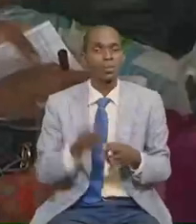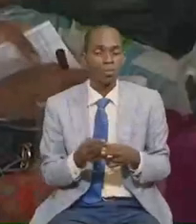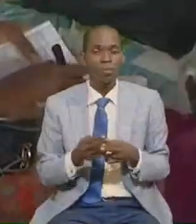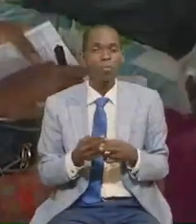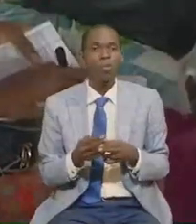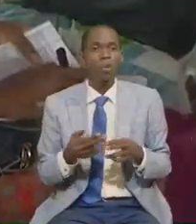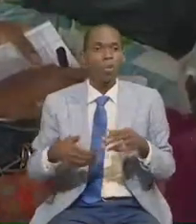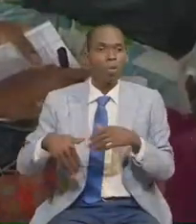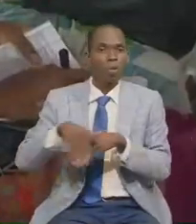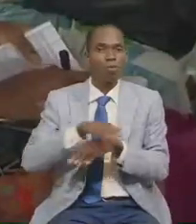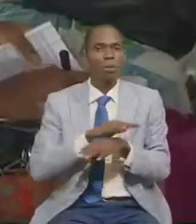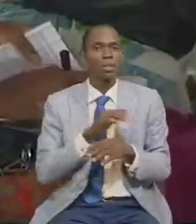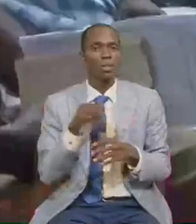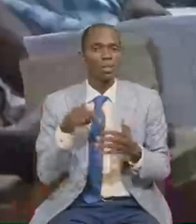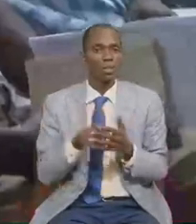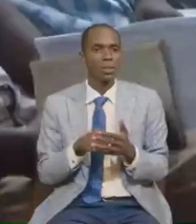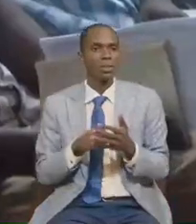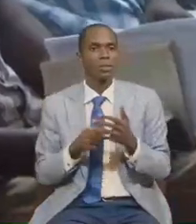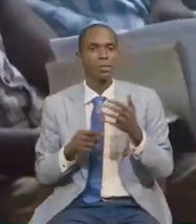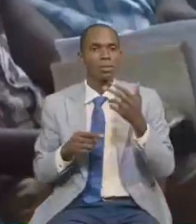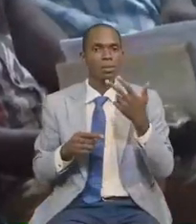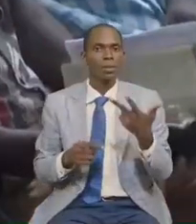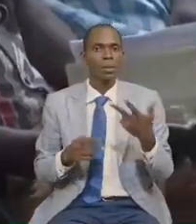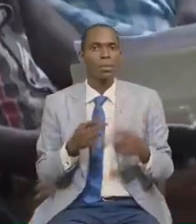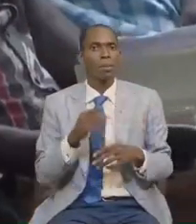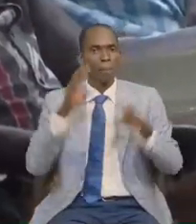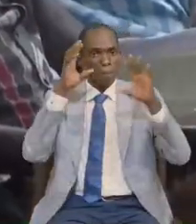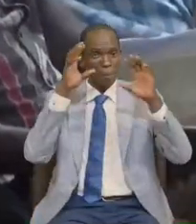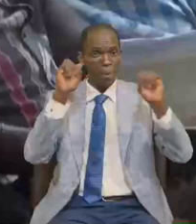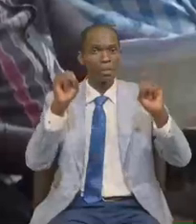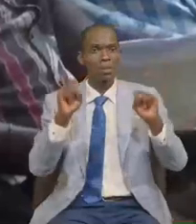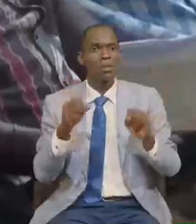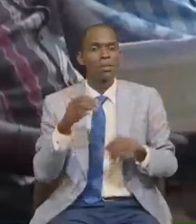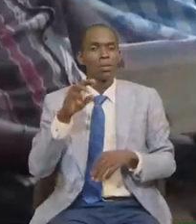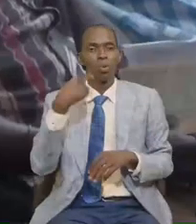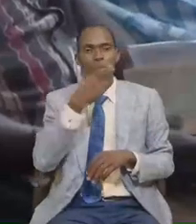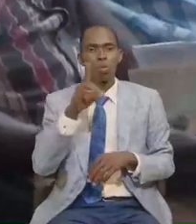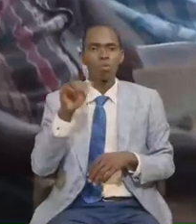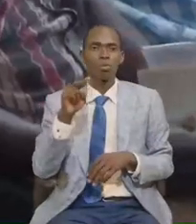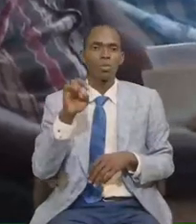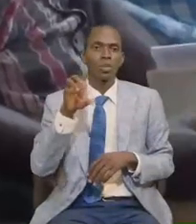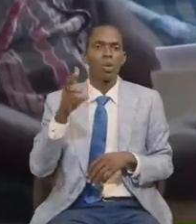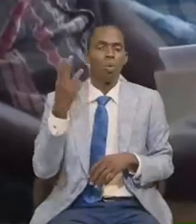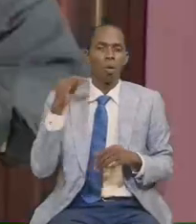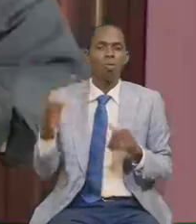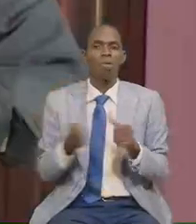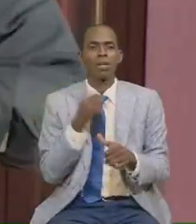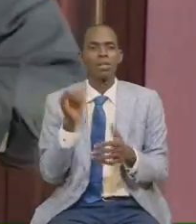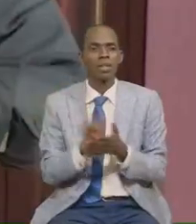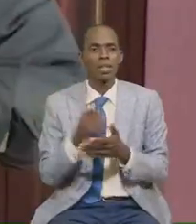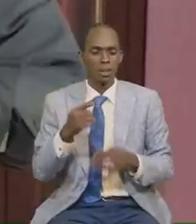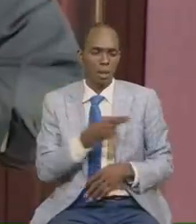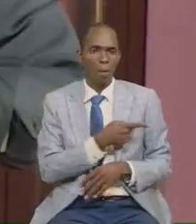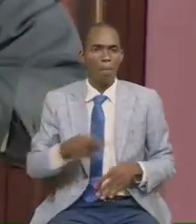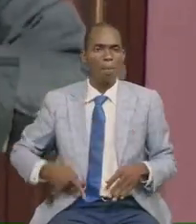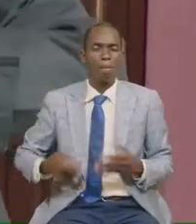Sur ces trois satrapes, au nom desquels était Daniel, afin que ces satrapes leur rendissent compte et que